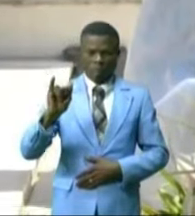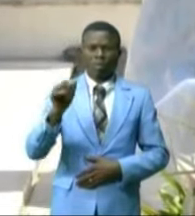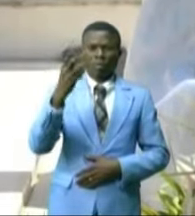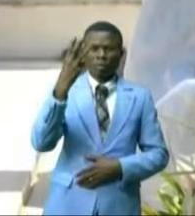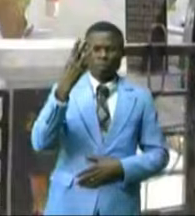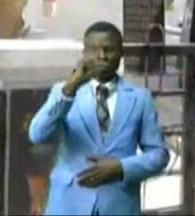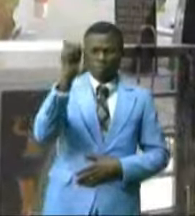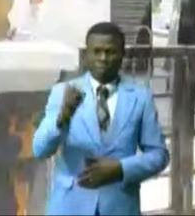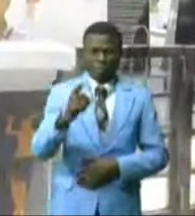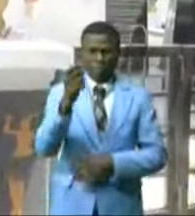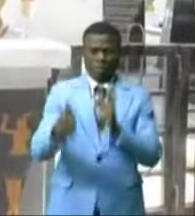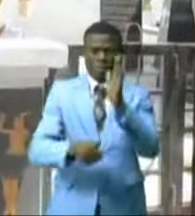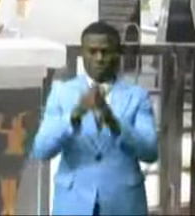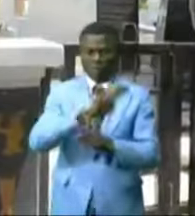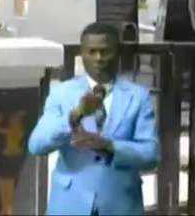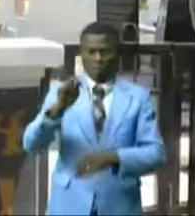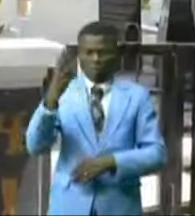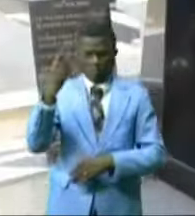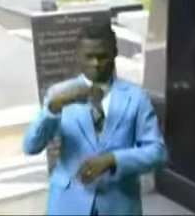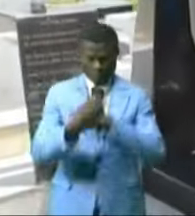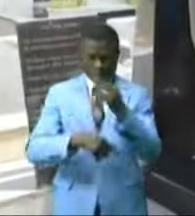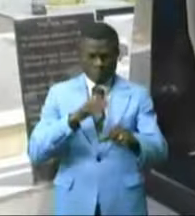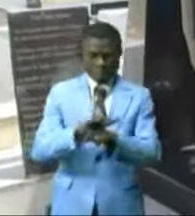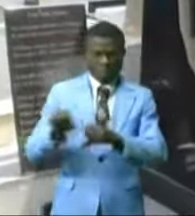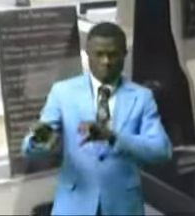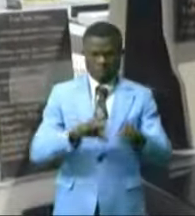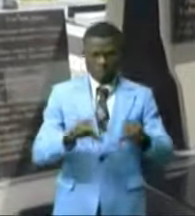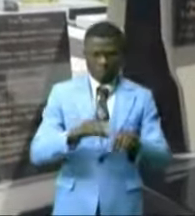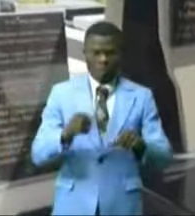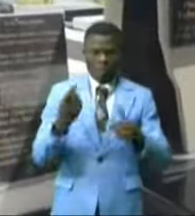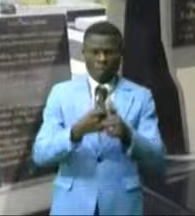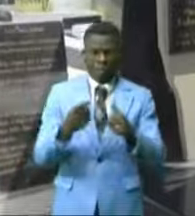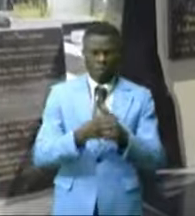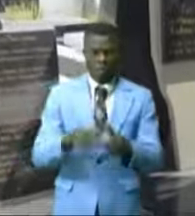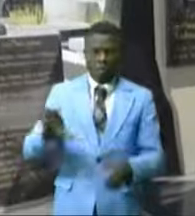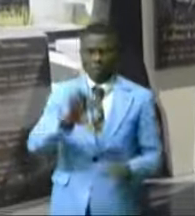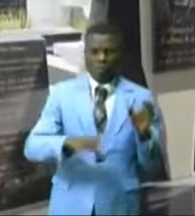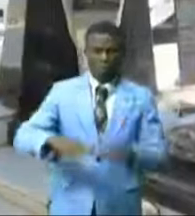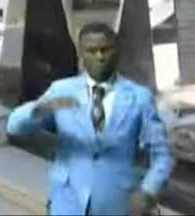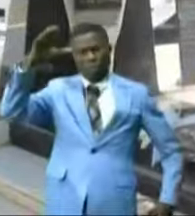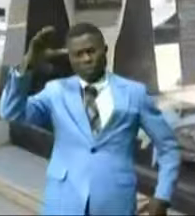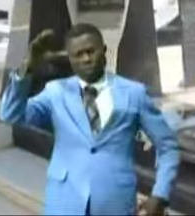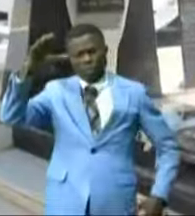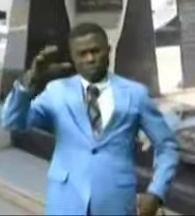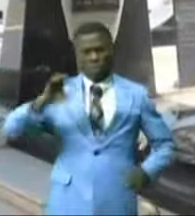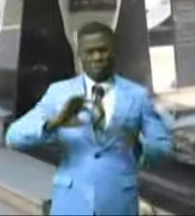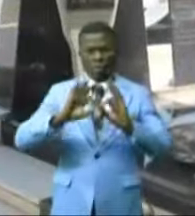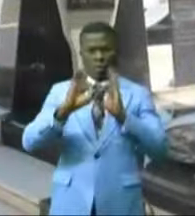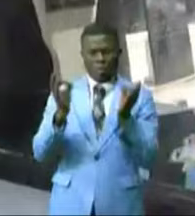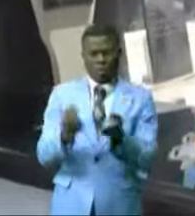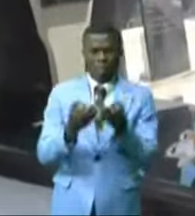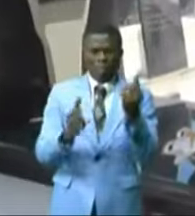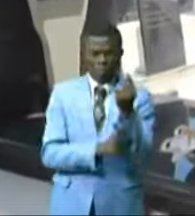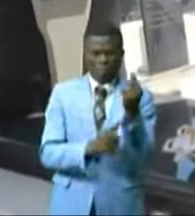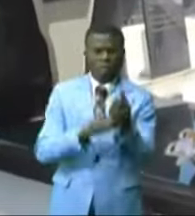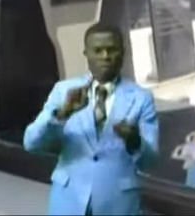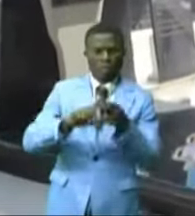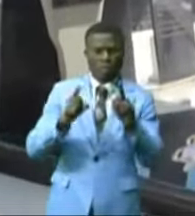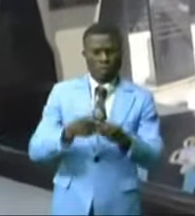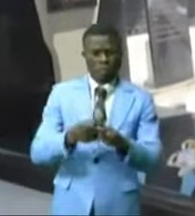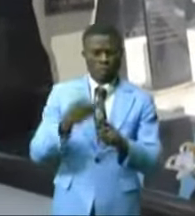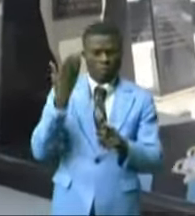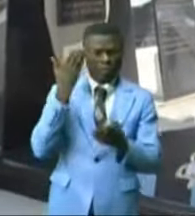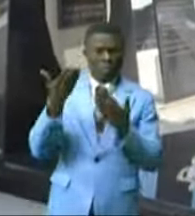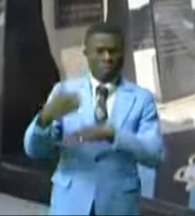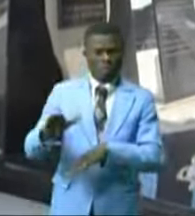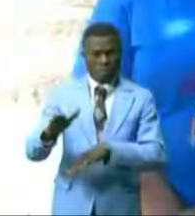par plusieurs activités. Tout a commencé par la nécropole entre terre et ciel, où les membres de la famille et amis de l'illustre